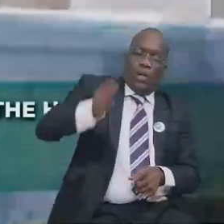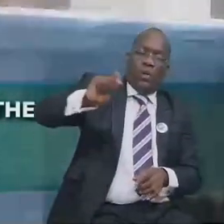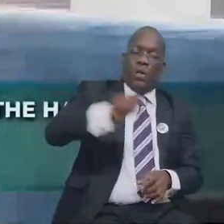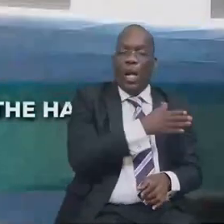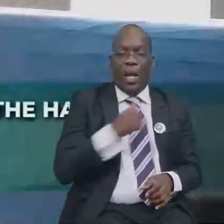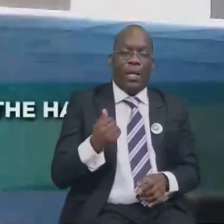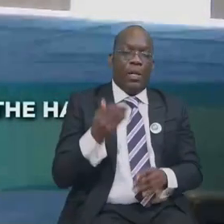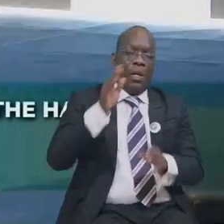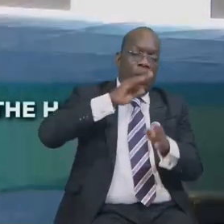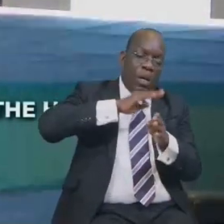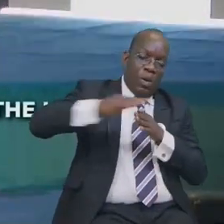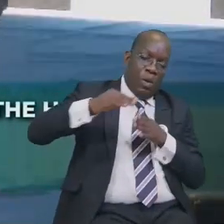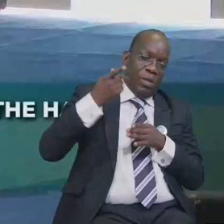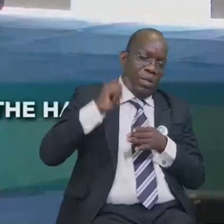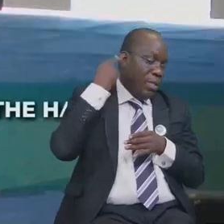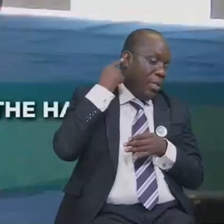coupé l'épée